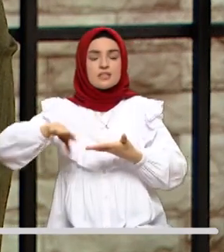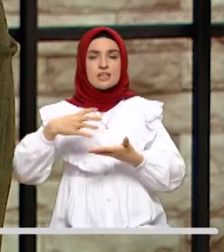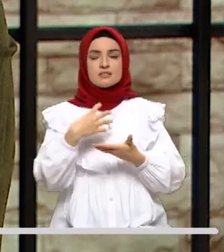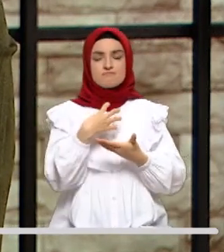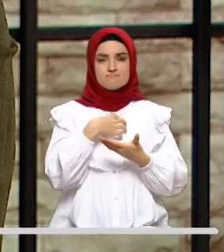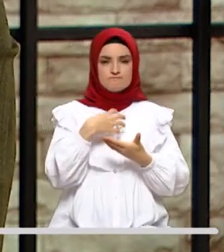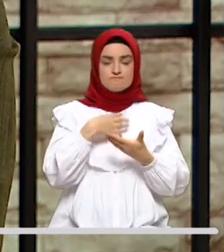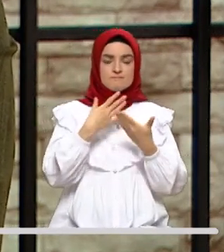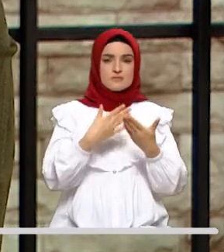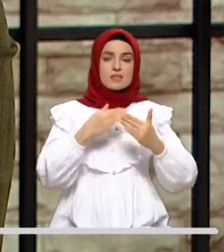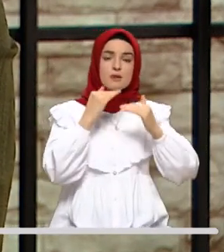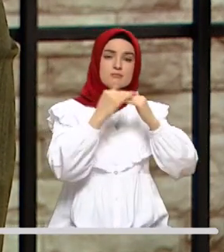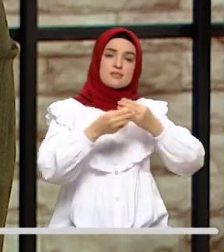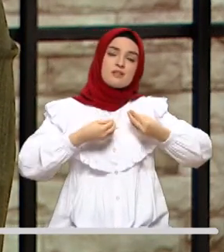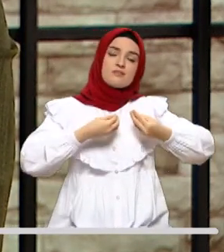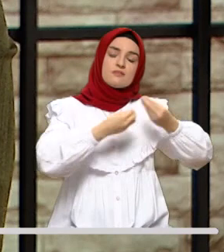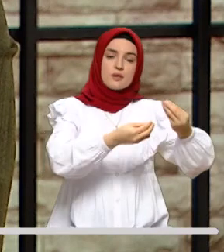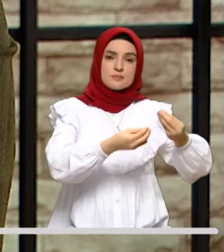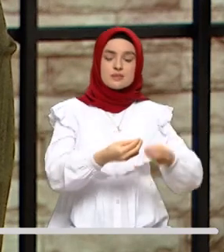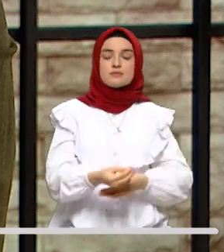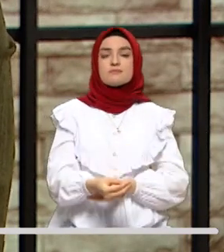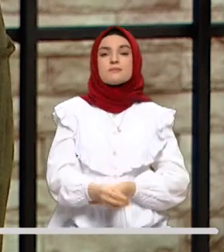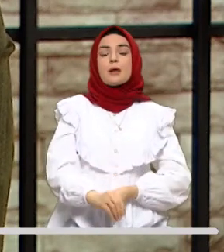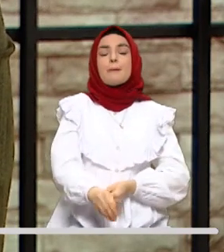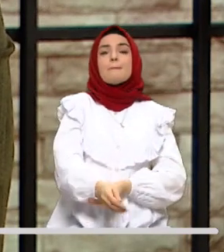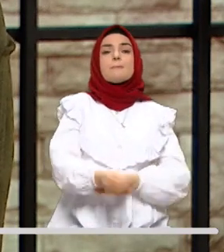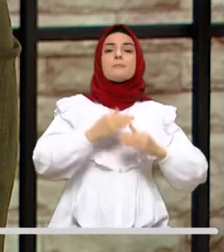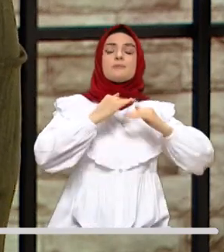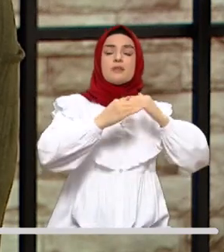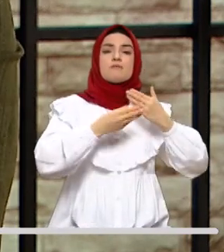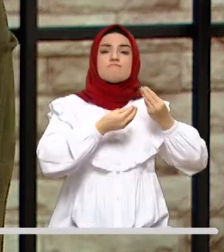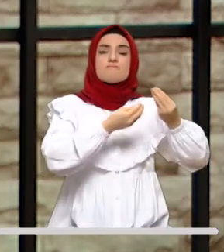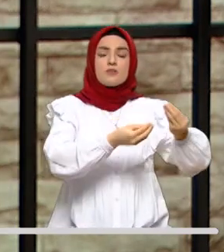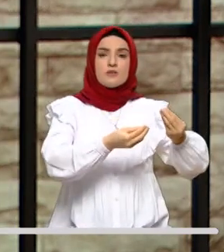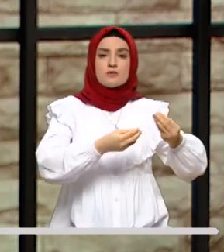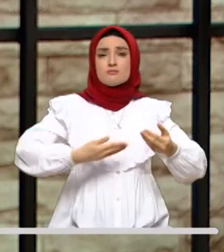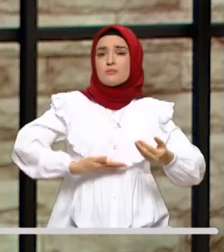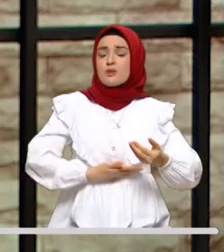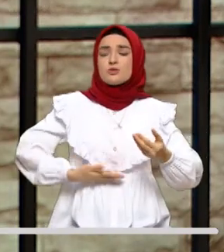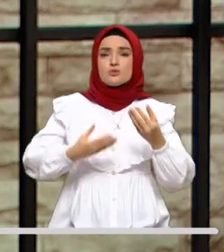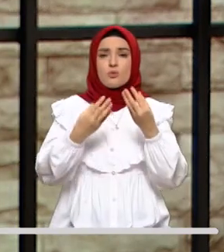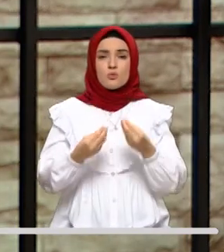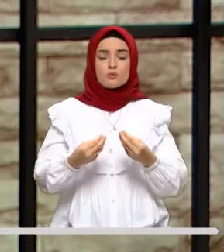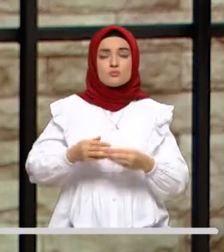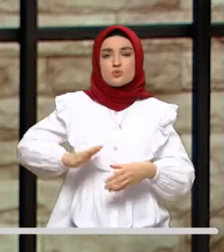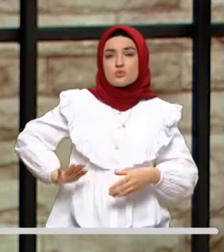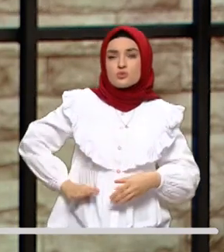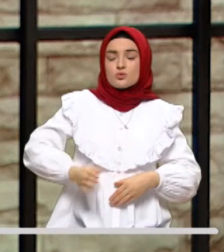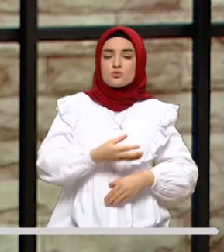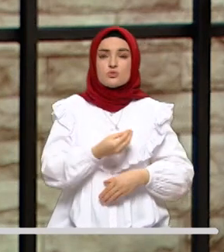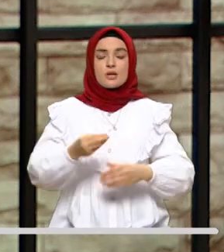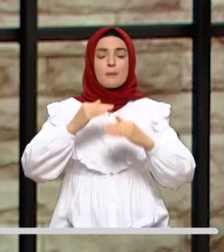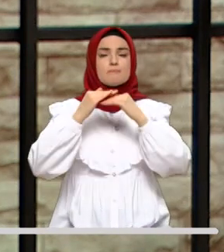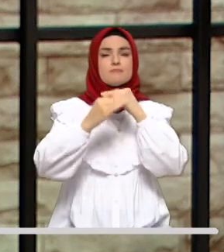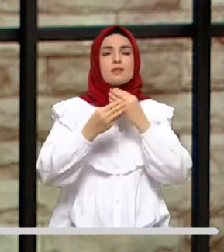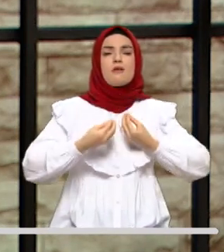kendini milletine vakfetmesidir. Milletine vakfetmiş, aç kalmış, çocuklarını bile milletine o